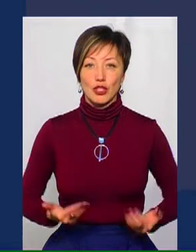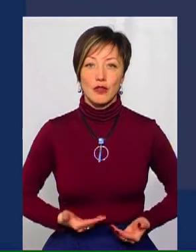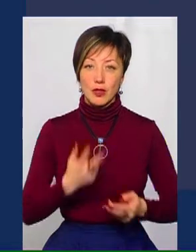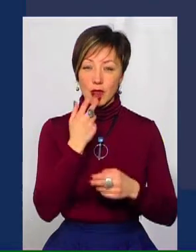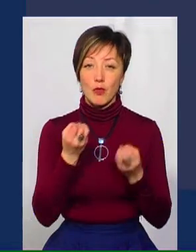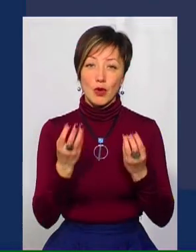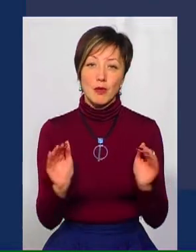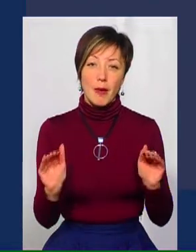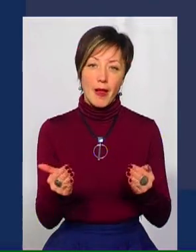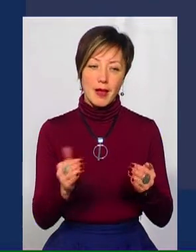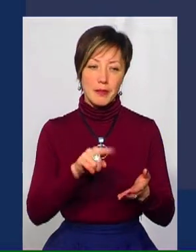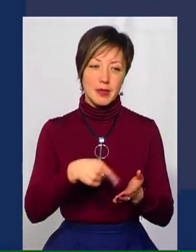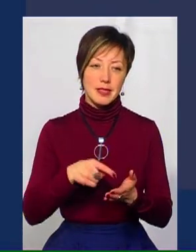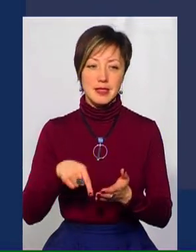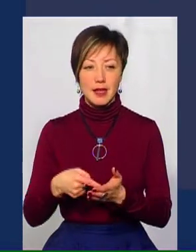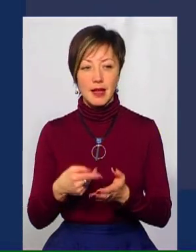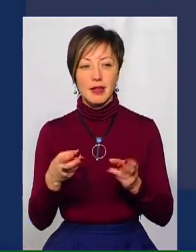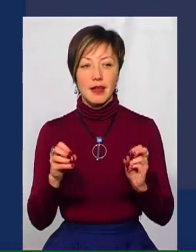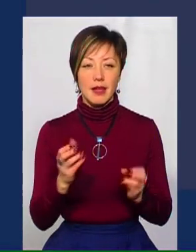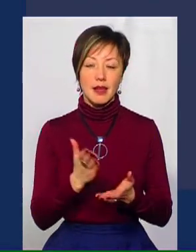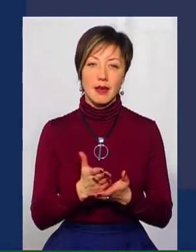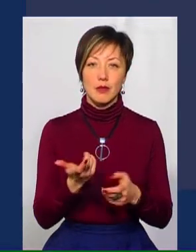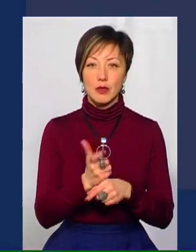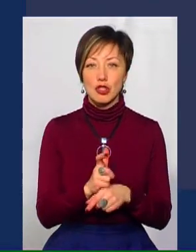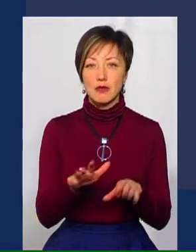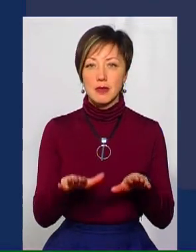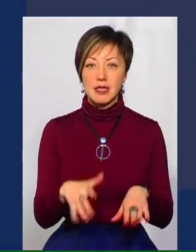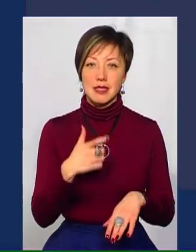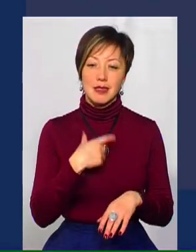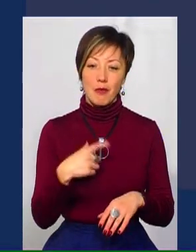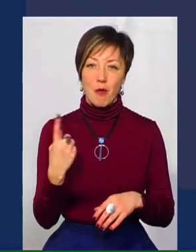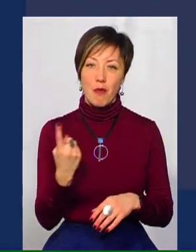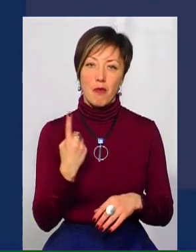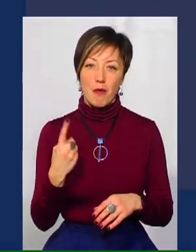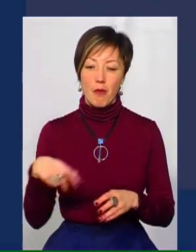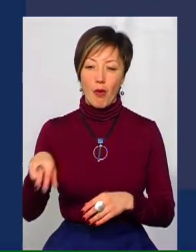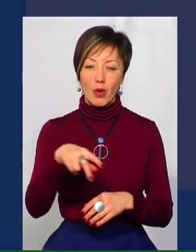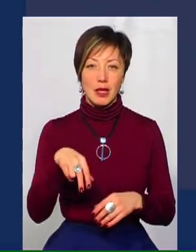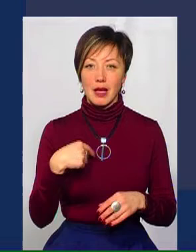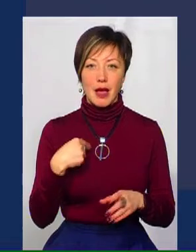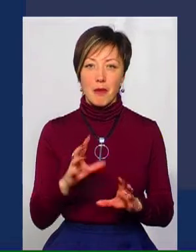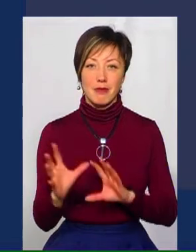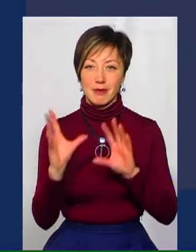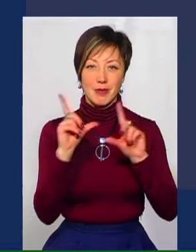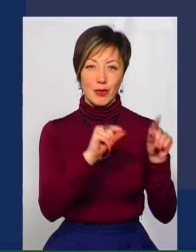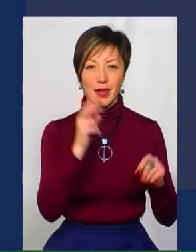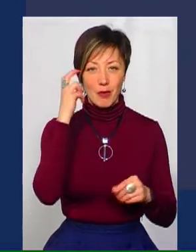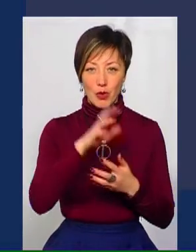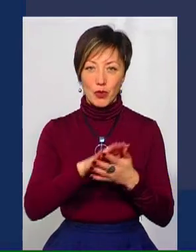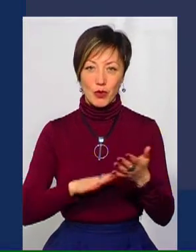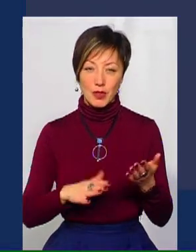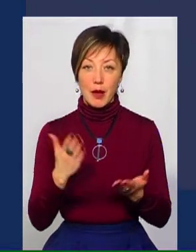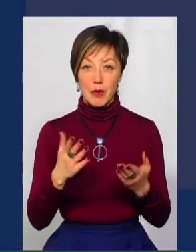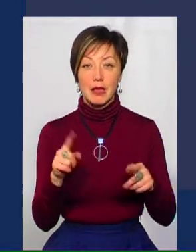Просто я люблю такі маленькі міста, де є більше місця самому походити навіть. Тому я би не переїжджав в Київ. Я би продовжував далі, якби